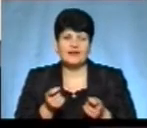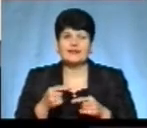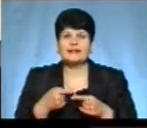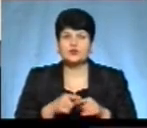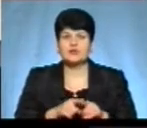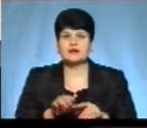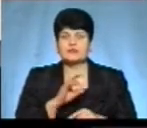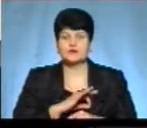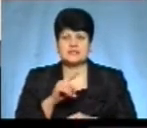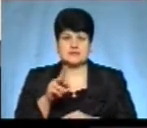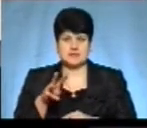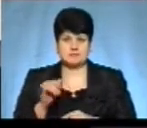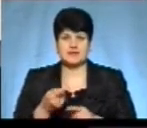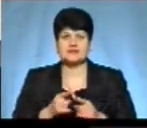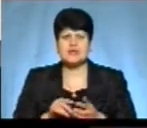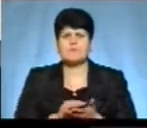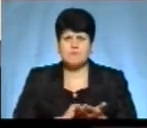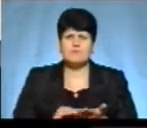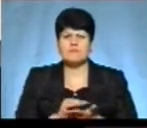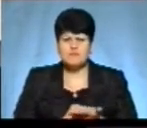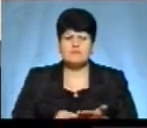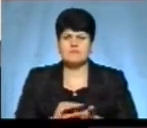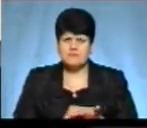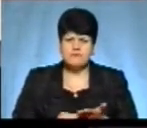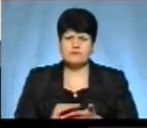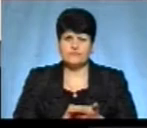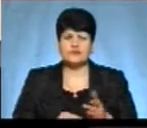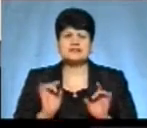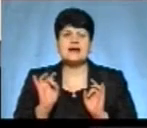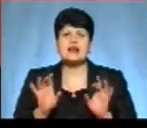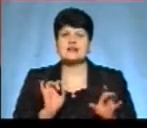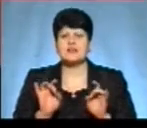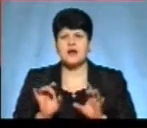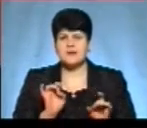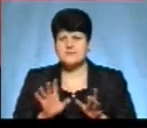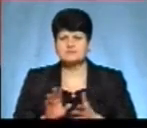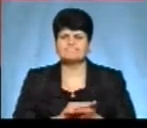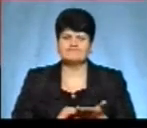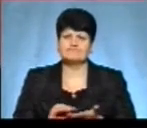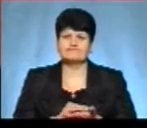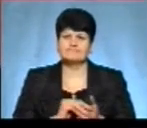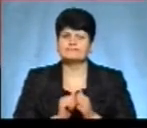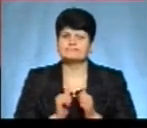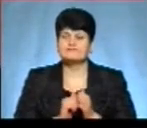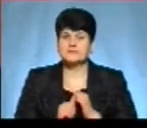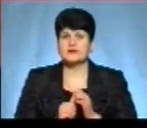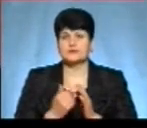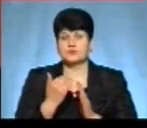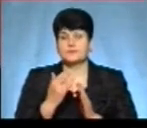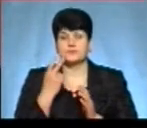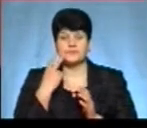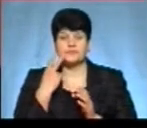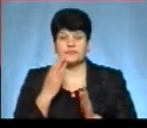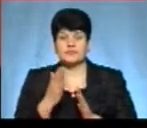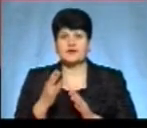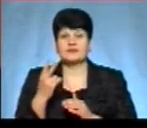використовуються на ЗМІ. Так? Тобто це, звичайно, повторюваність інформації. Так? Тобто це політична реклама, дуже часто, яка повторюється в певній послідовності. Так, так